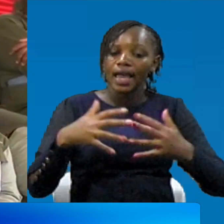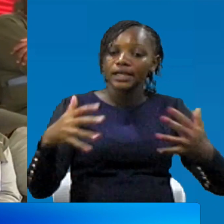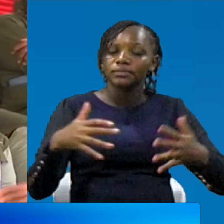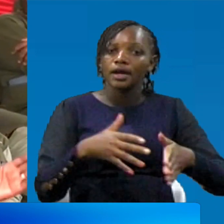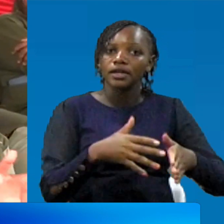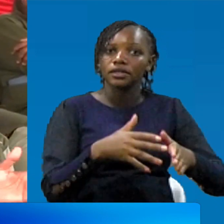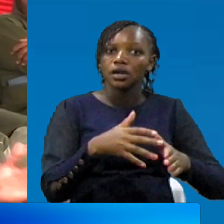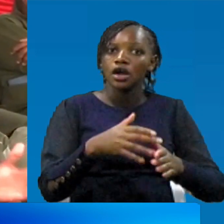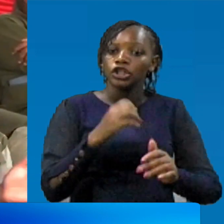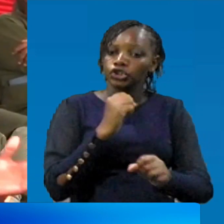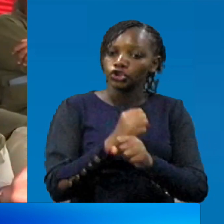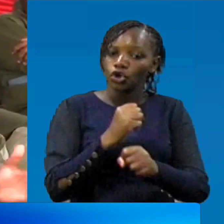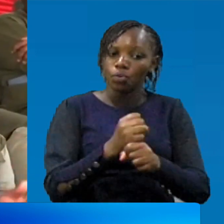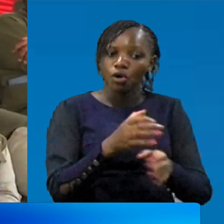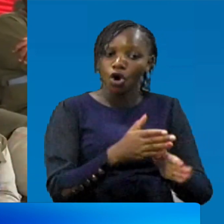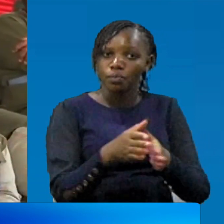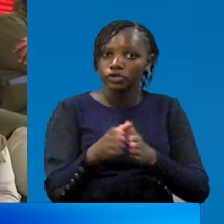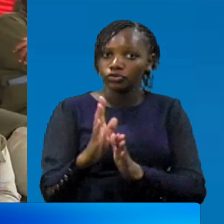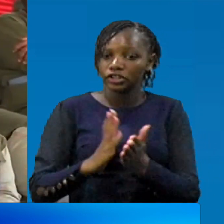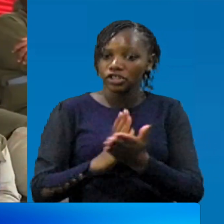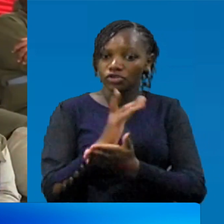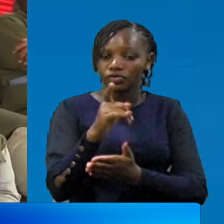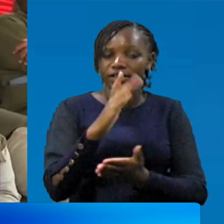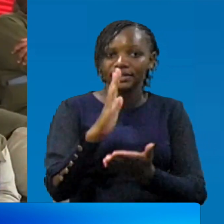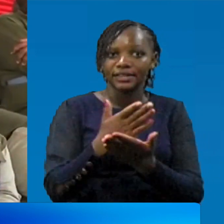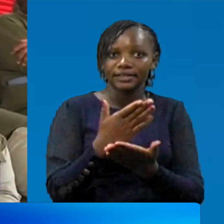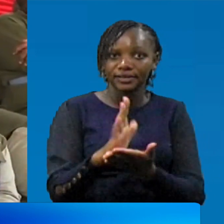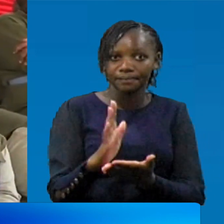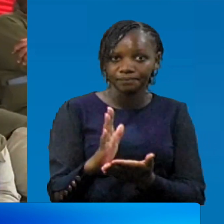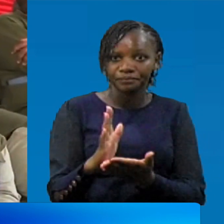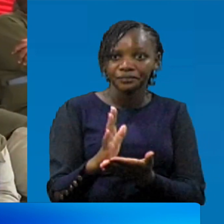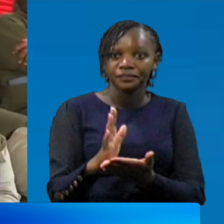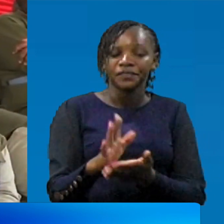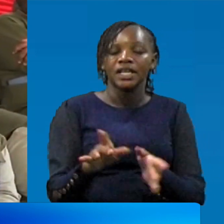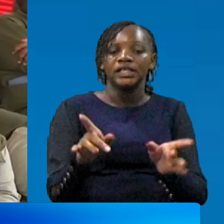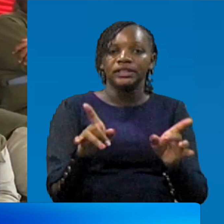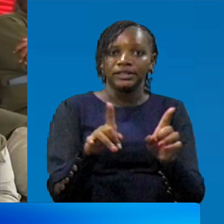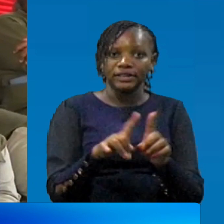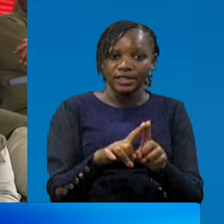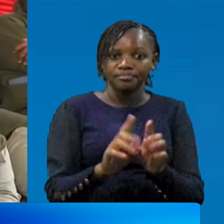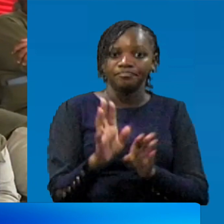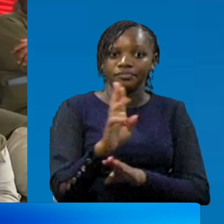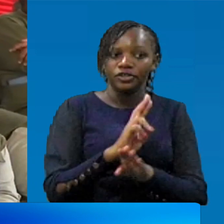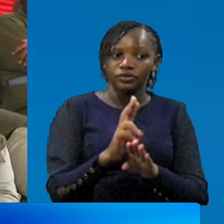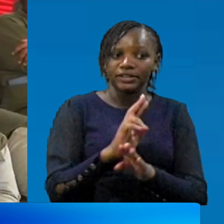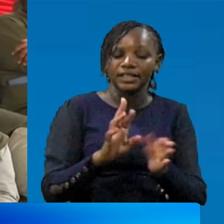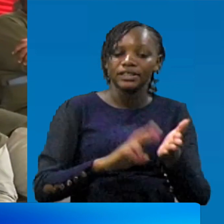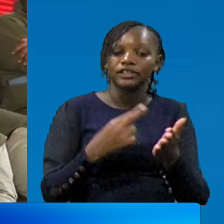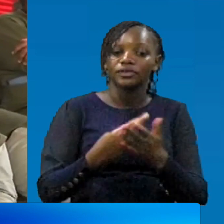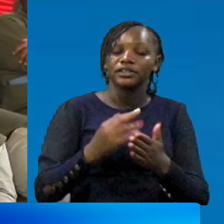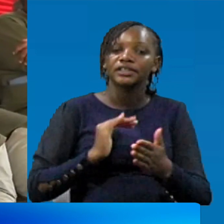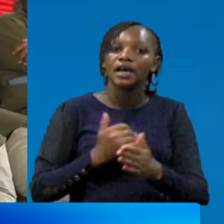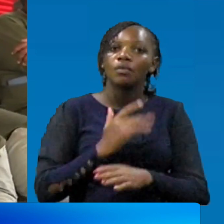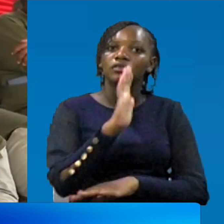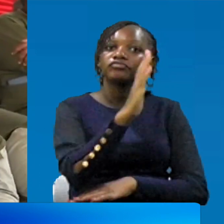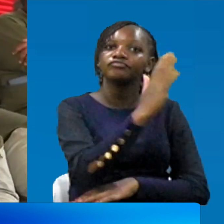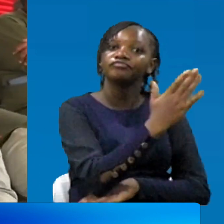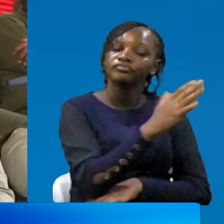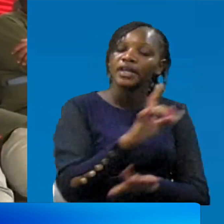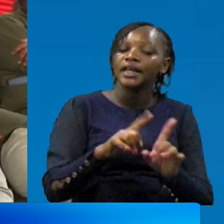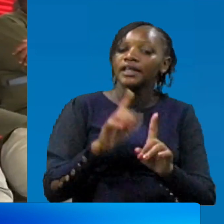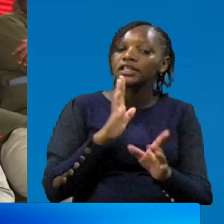ajira kupitia sekta hii ya kutumia rasilimali yetu ya misitu, kuhakikisha